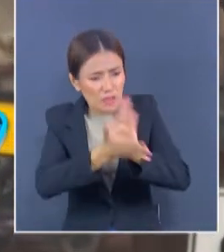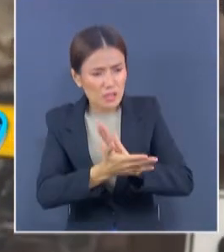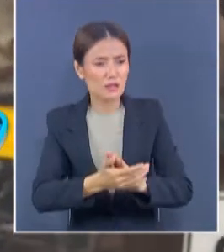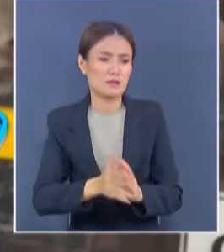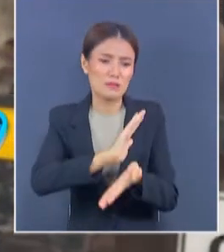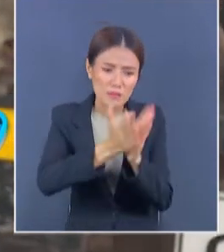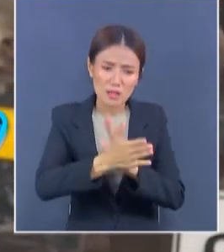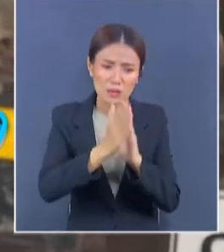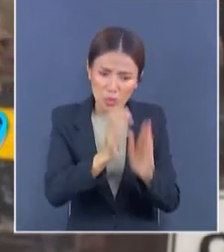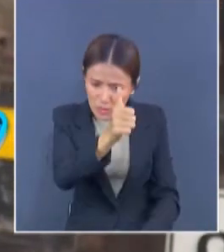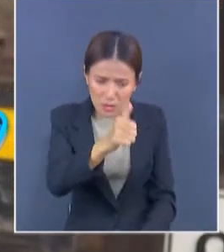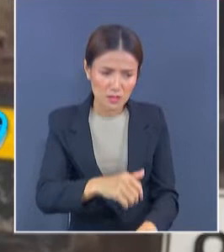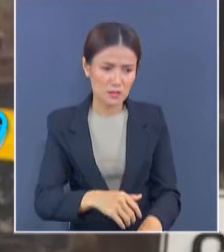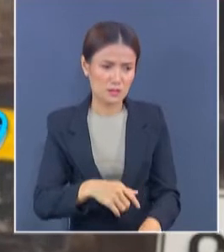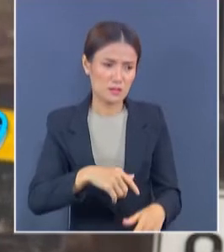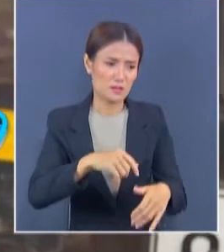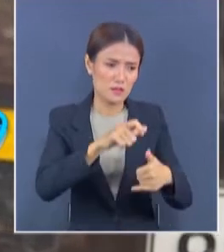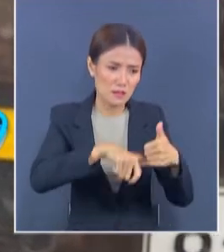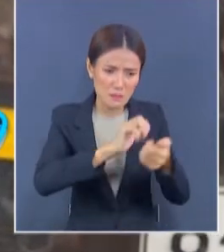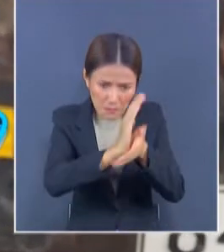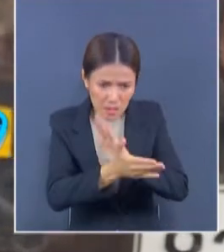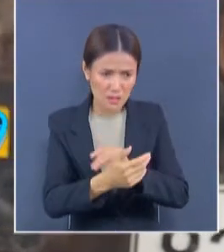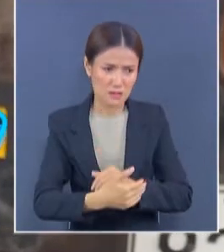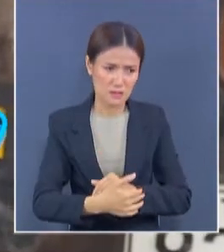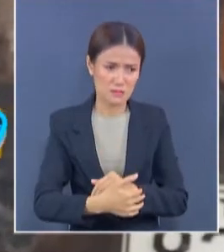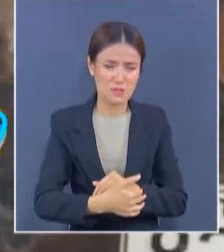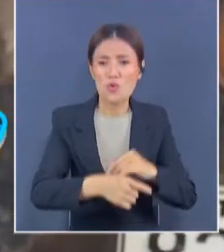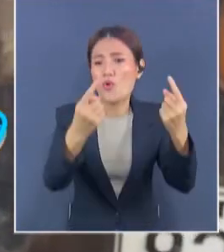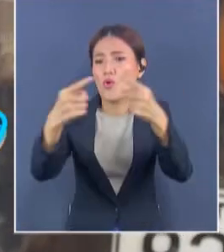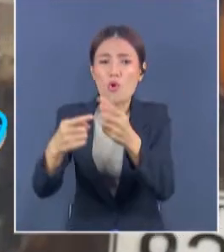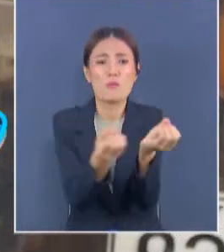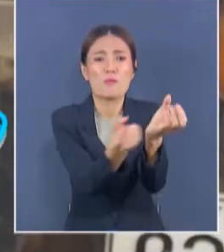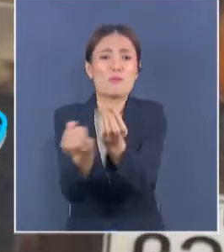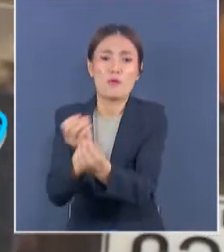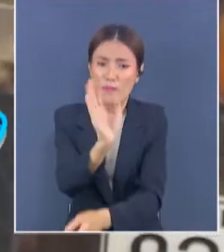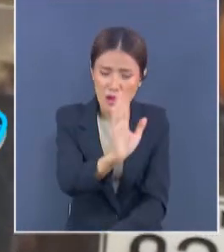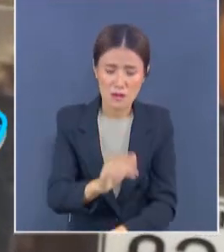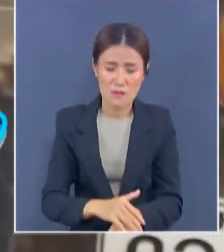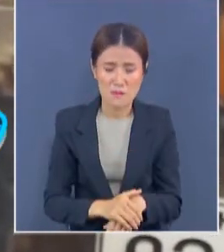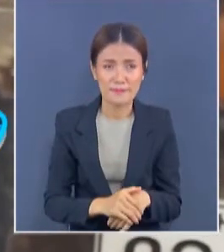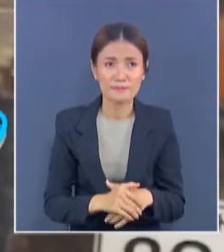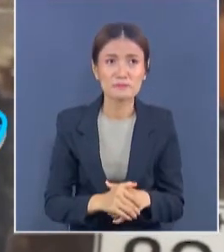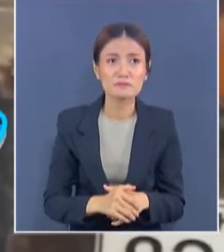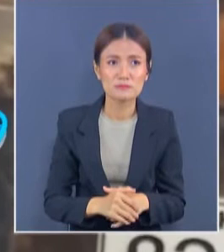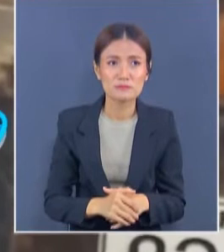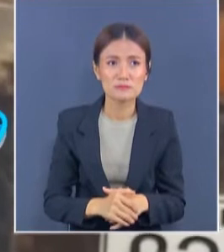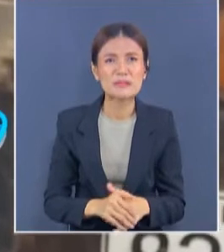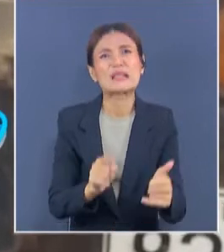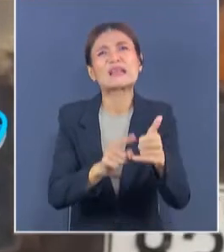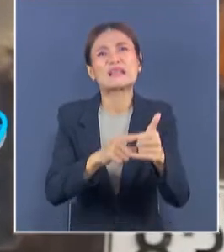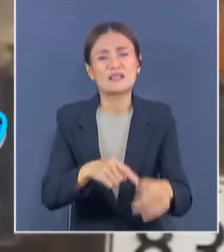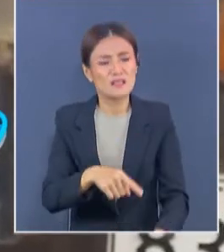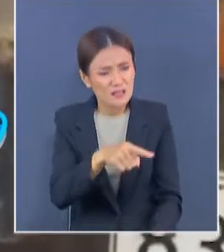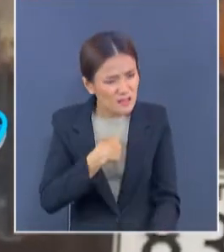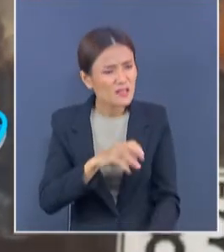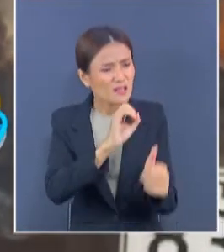อย่าไปสร้างความเดือดร้อนให้ใครแล้วก็แบบเขาจะหัดพูดความจริง